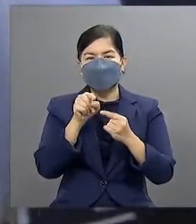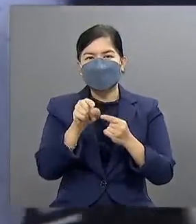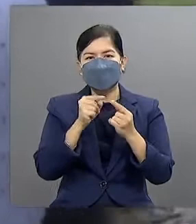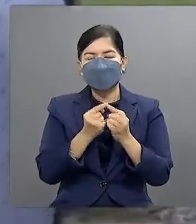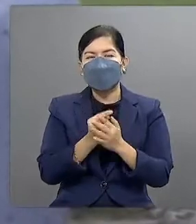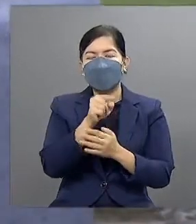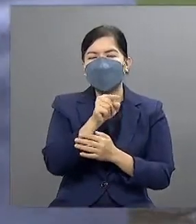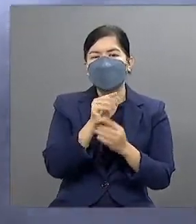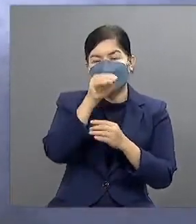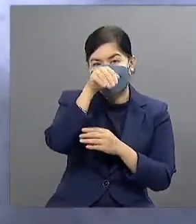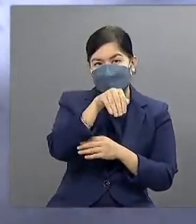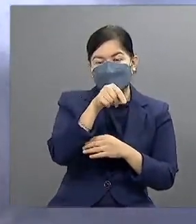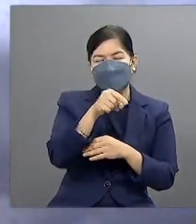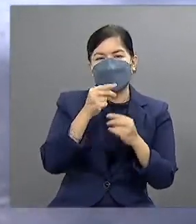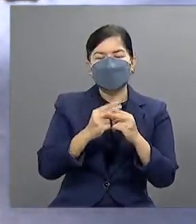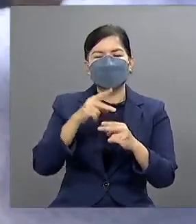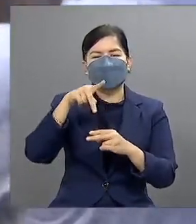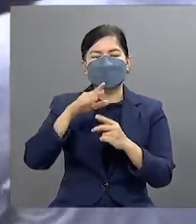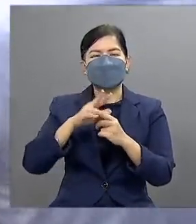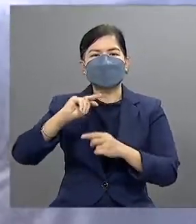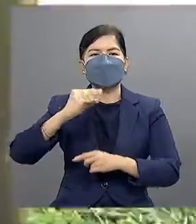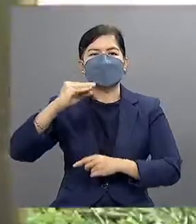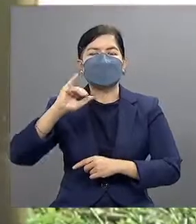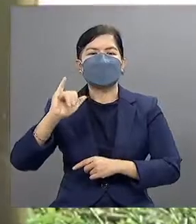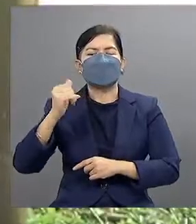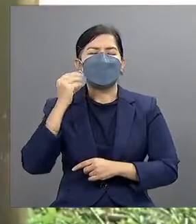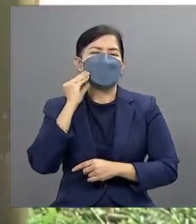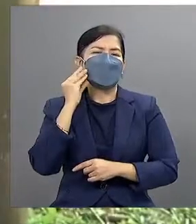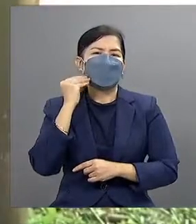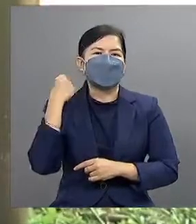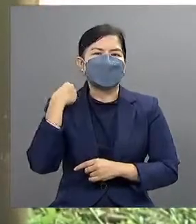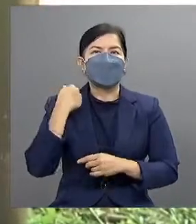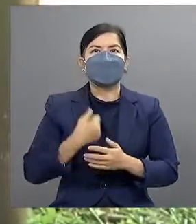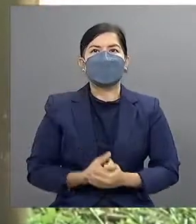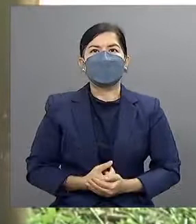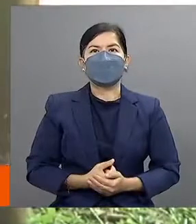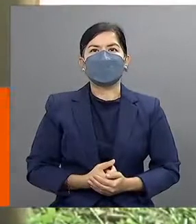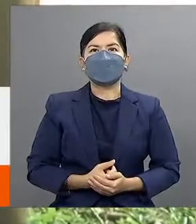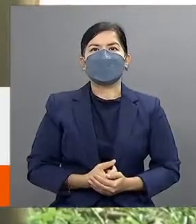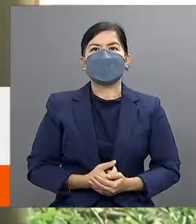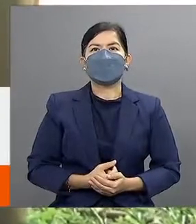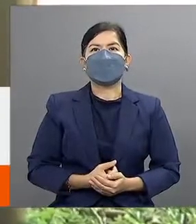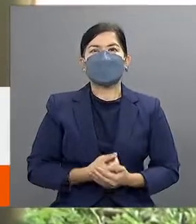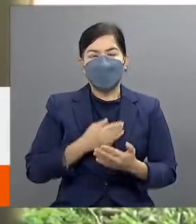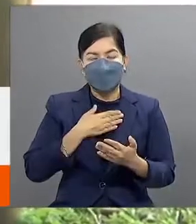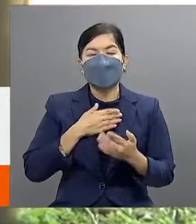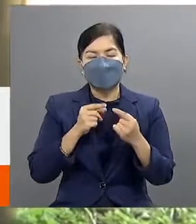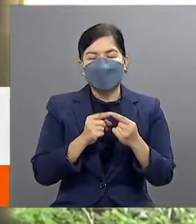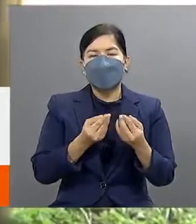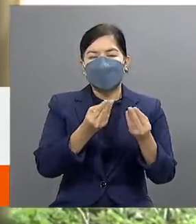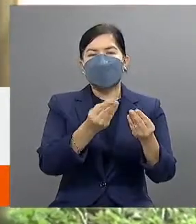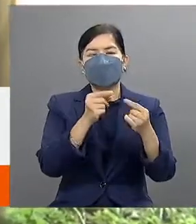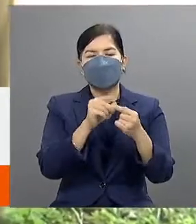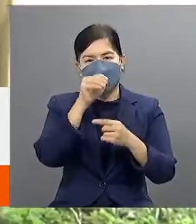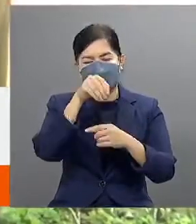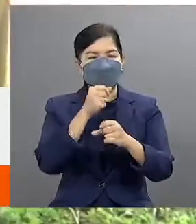กอบกับมีอายุมากแล้ว ไปผมไม่เอาไปทำงานที่อื่นให้เขาพักผ่อนให้เขาพ